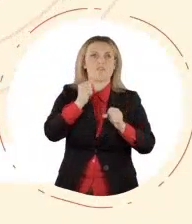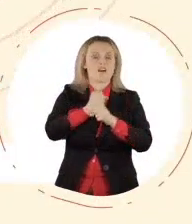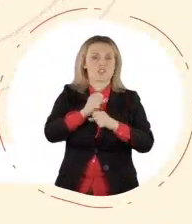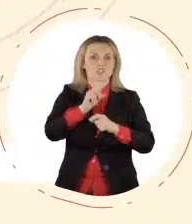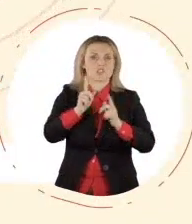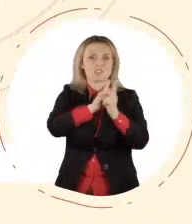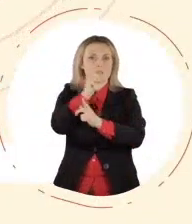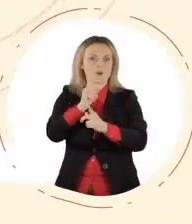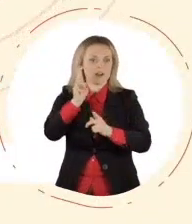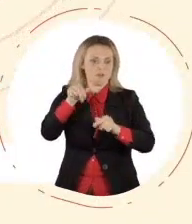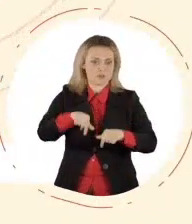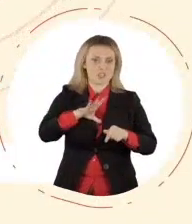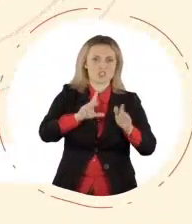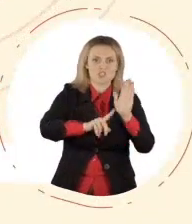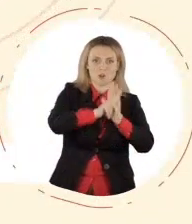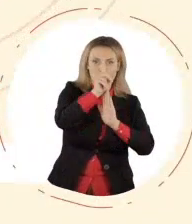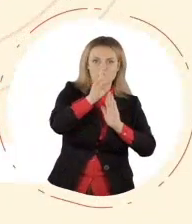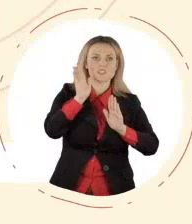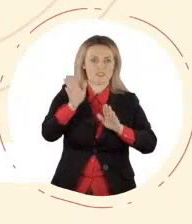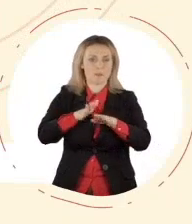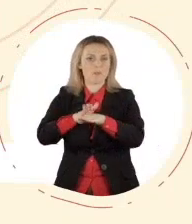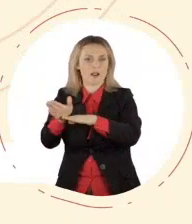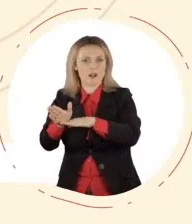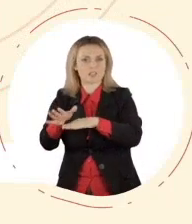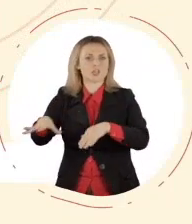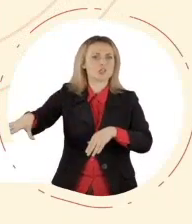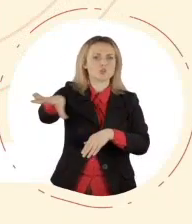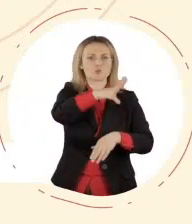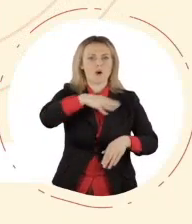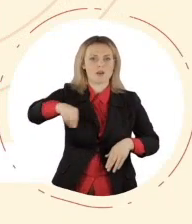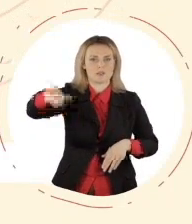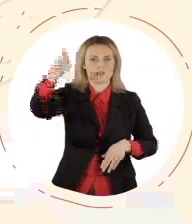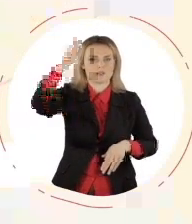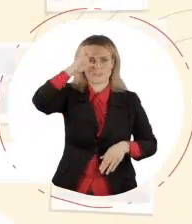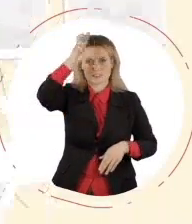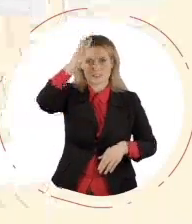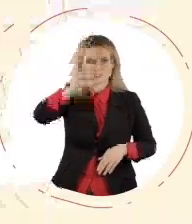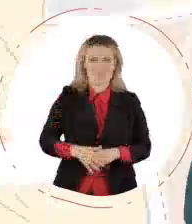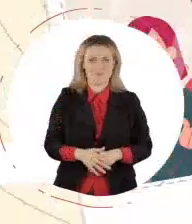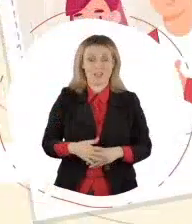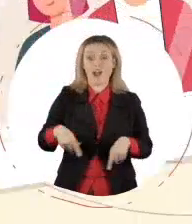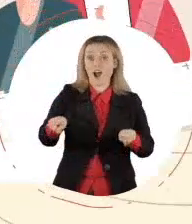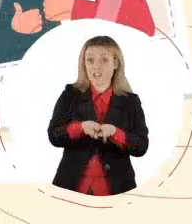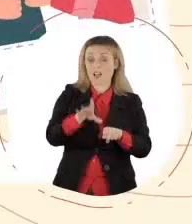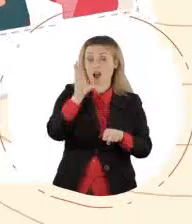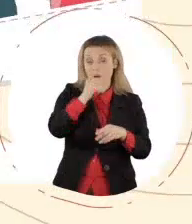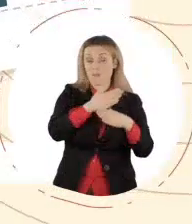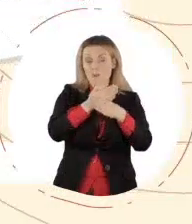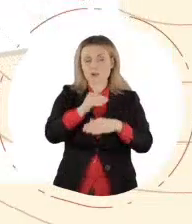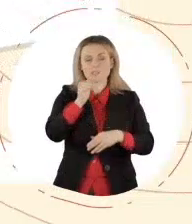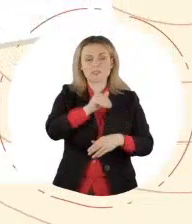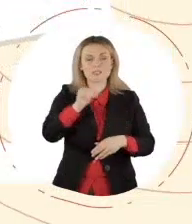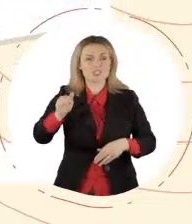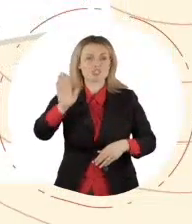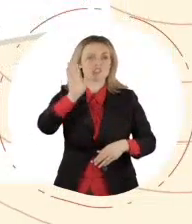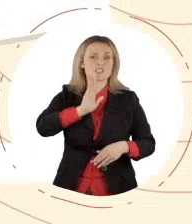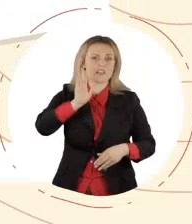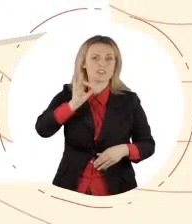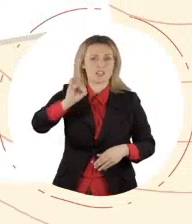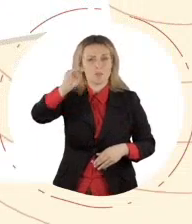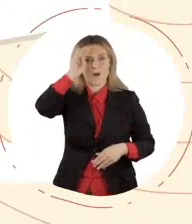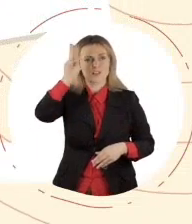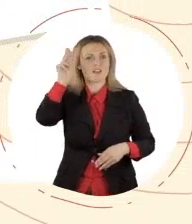ca schimbarea începută aici să fie replicată în toată țara. Astfel, vom ajuta mii de fete și băieți din